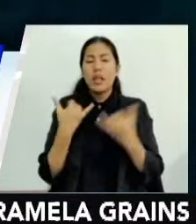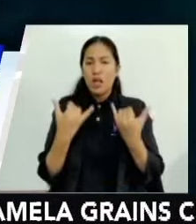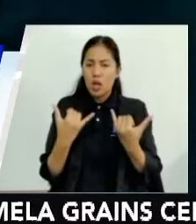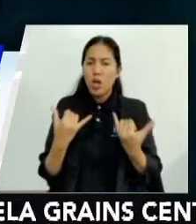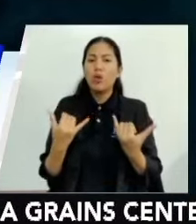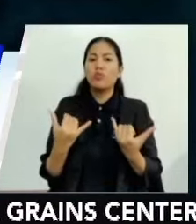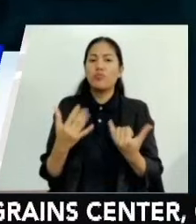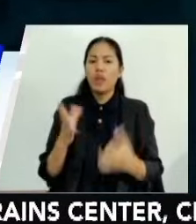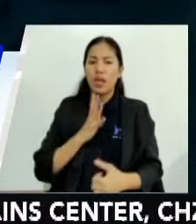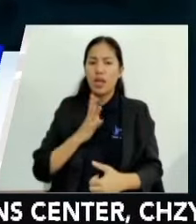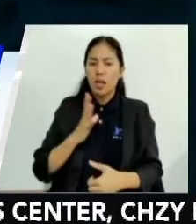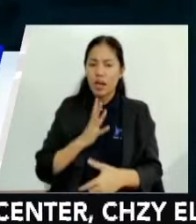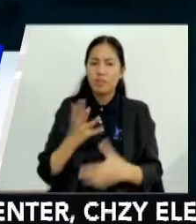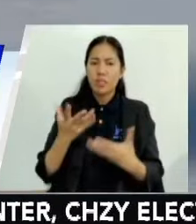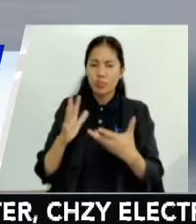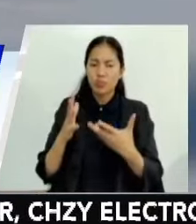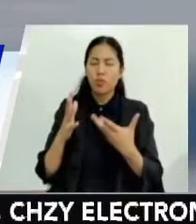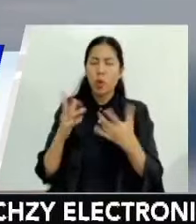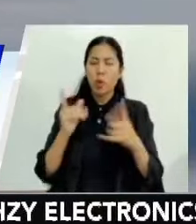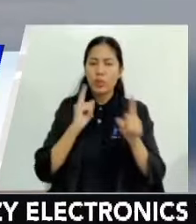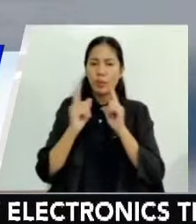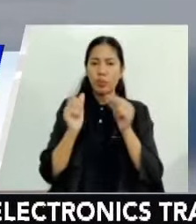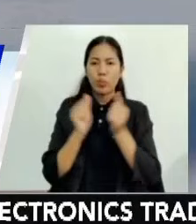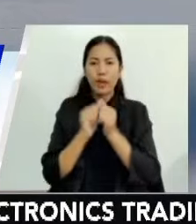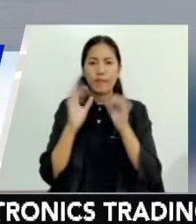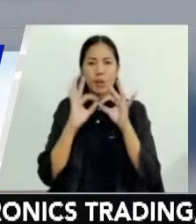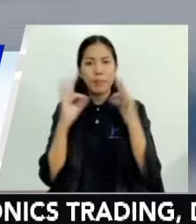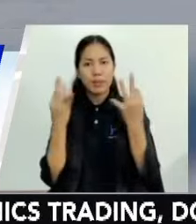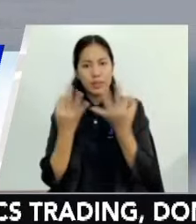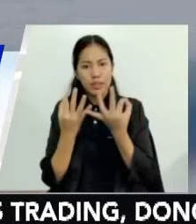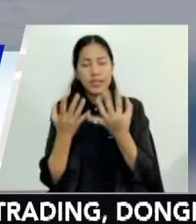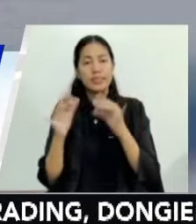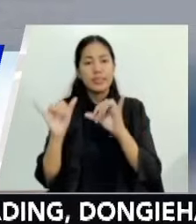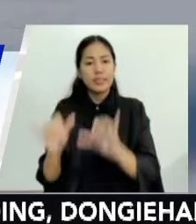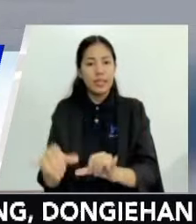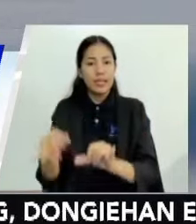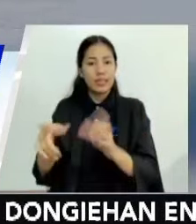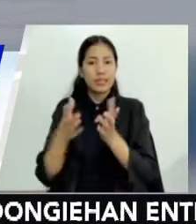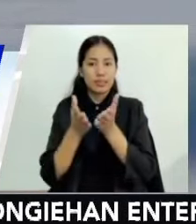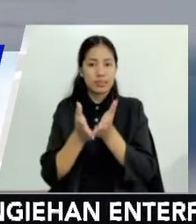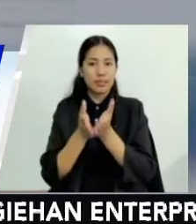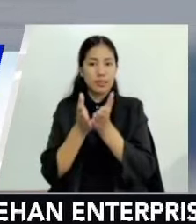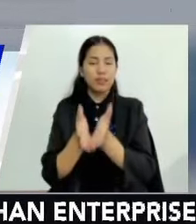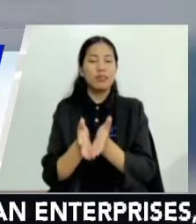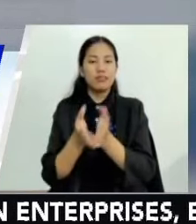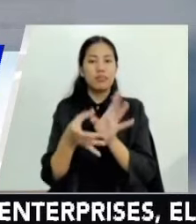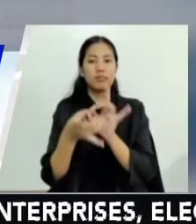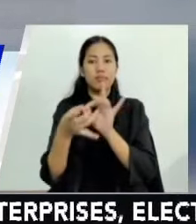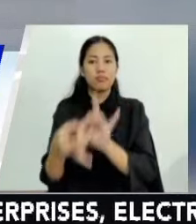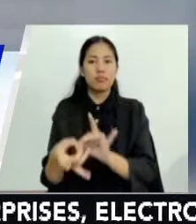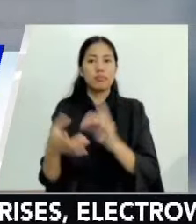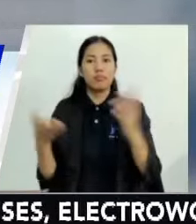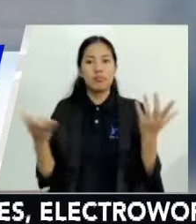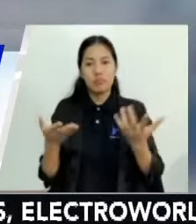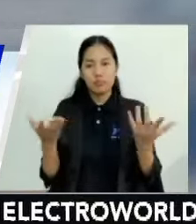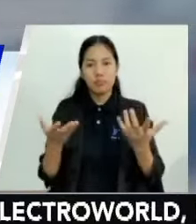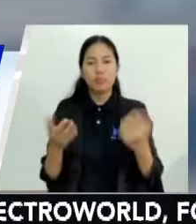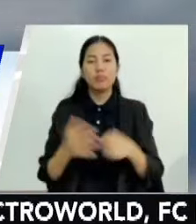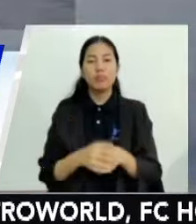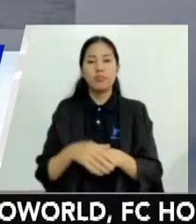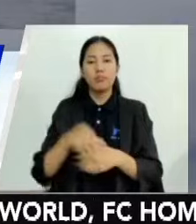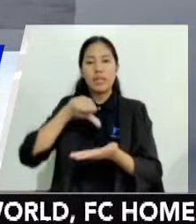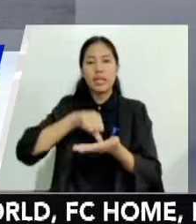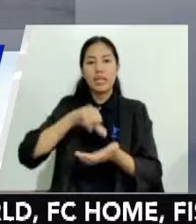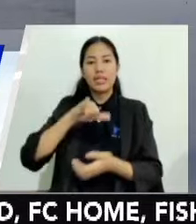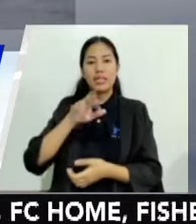ang kanikanilang pamilya. Nananatili sila sa loob ng oil tanker na nakaangkla pa rin sa pantala ng Bandar Abbas sa Iran. Una ng pinalaya